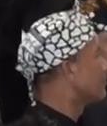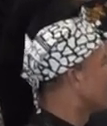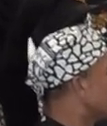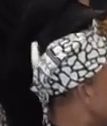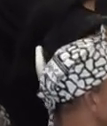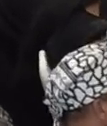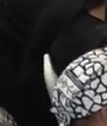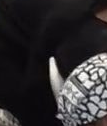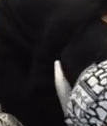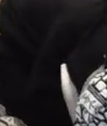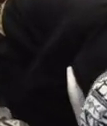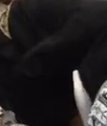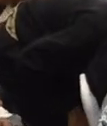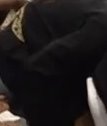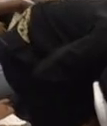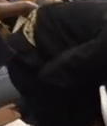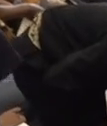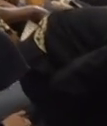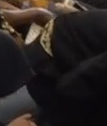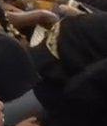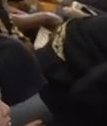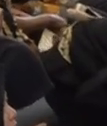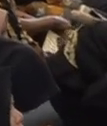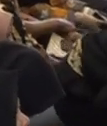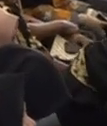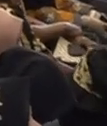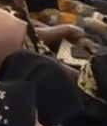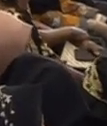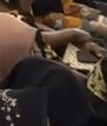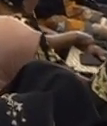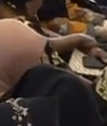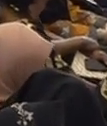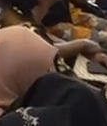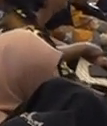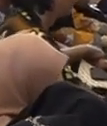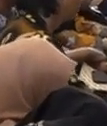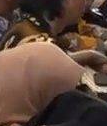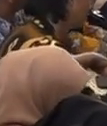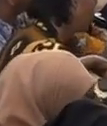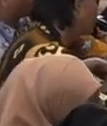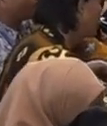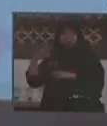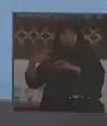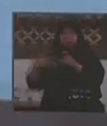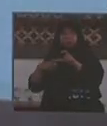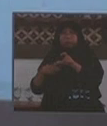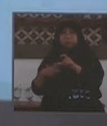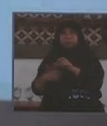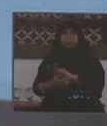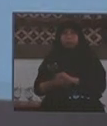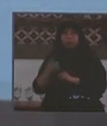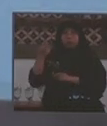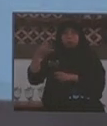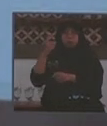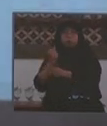Hai imbas hutang itu buruk katanya Hai imesu tamburaka Jerman tinggal tanggungjawab setelah itu kan ada Gubernur baru